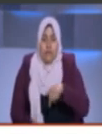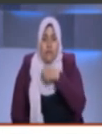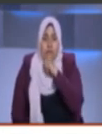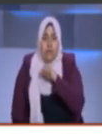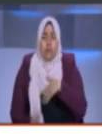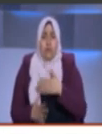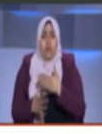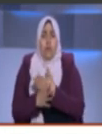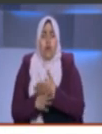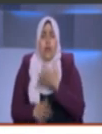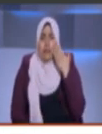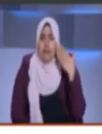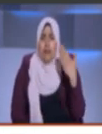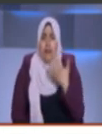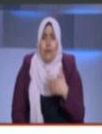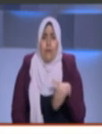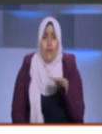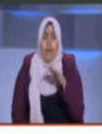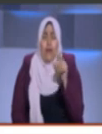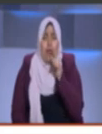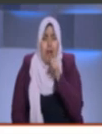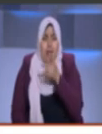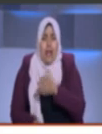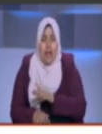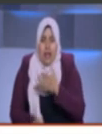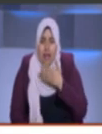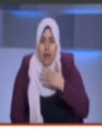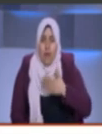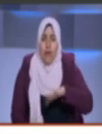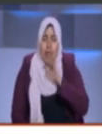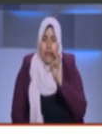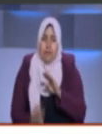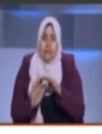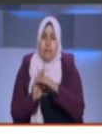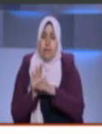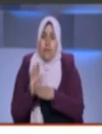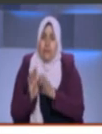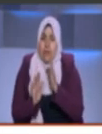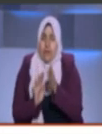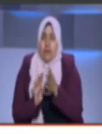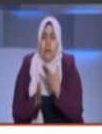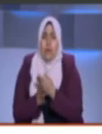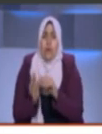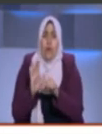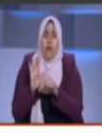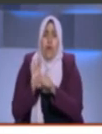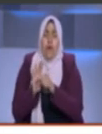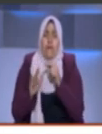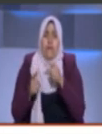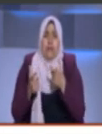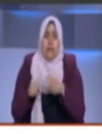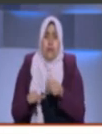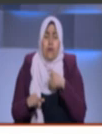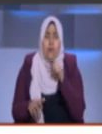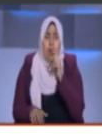يعني التحيه وقال لهم علينا جميعا ان نلتزم بالقوانين هذه الدوله ونحافظ على صوره